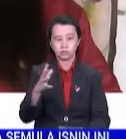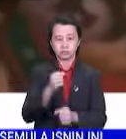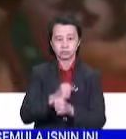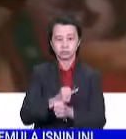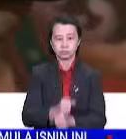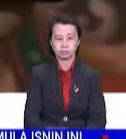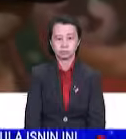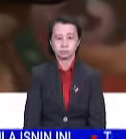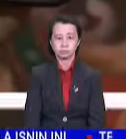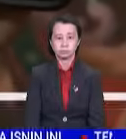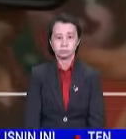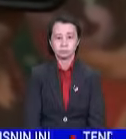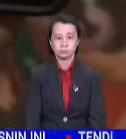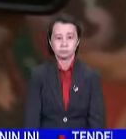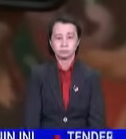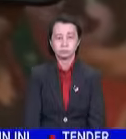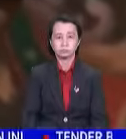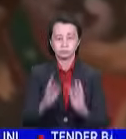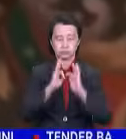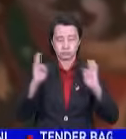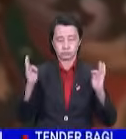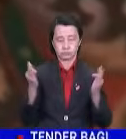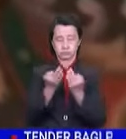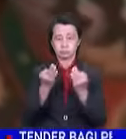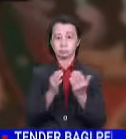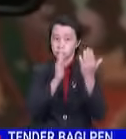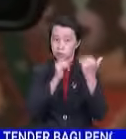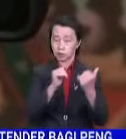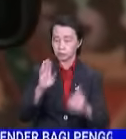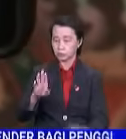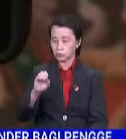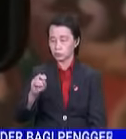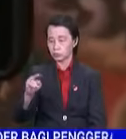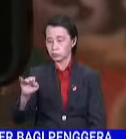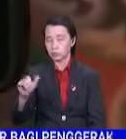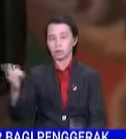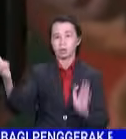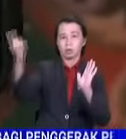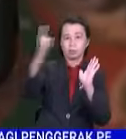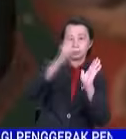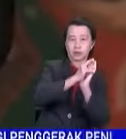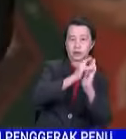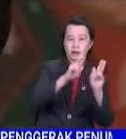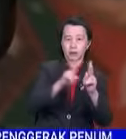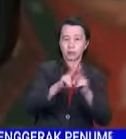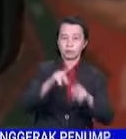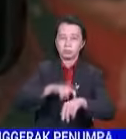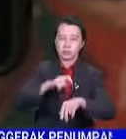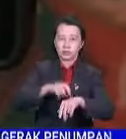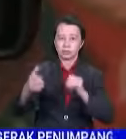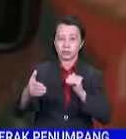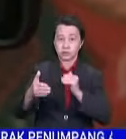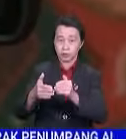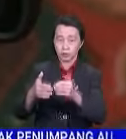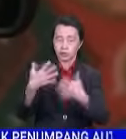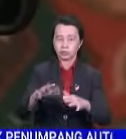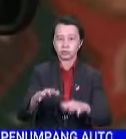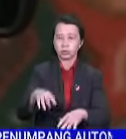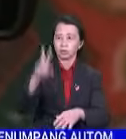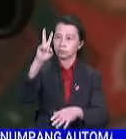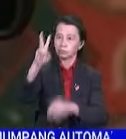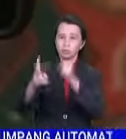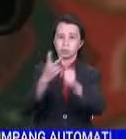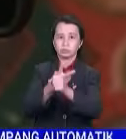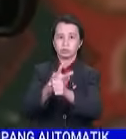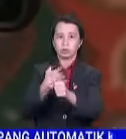dapatlah sementara itu keluarganya turut berharap Boni dapat pulang ke kampung halamannya dalam masjid terdekat setelah hampir